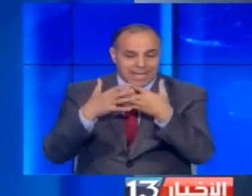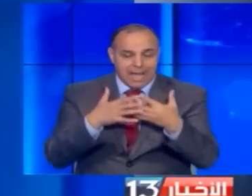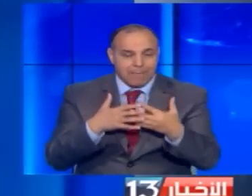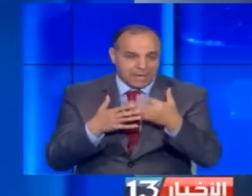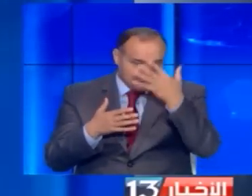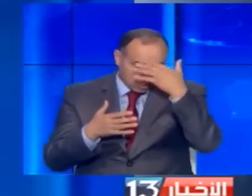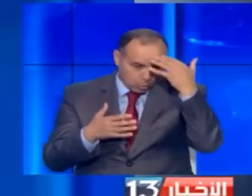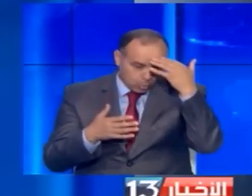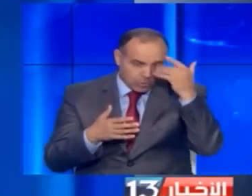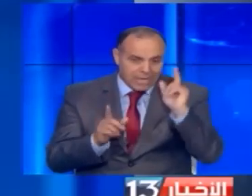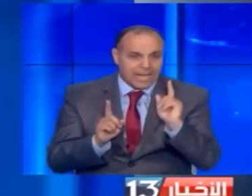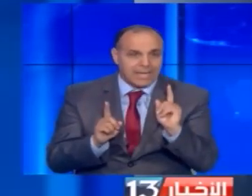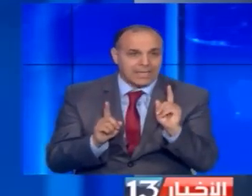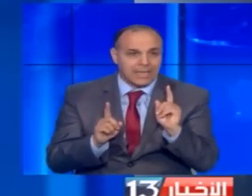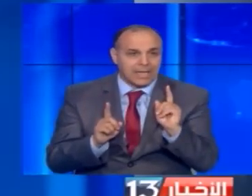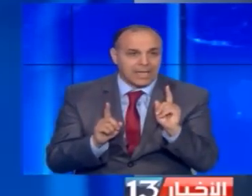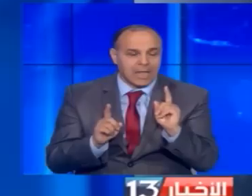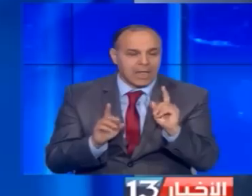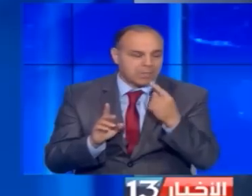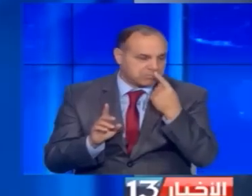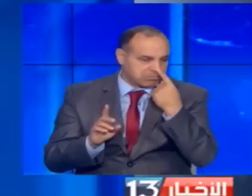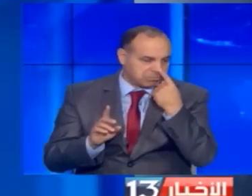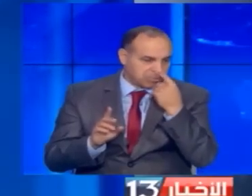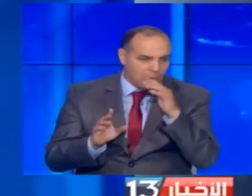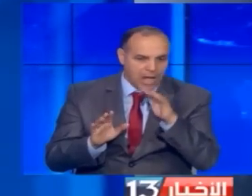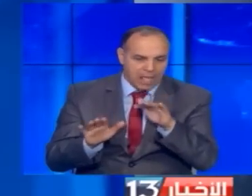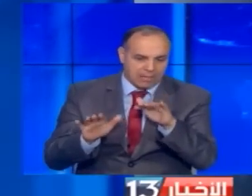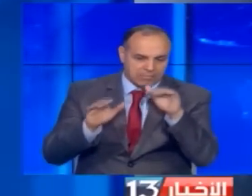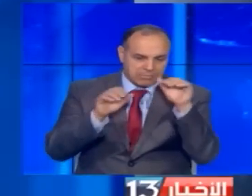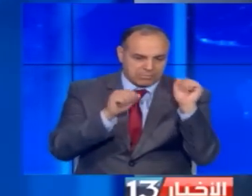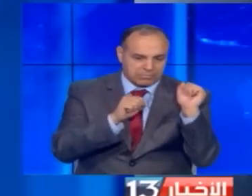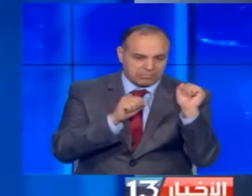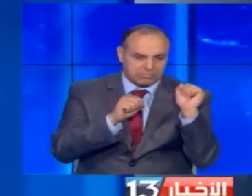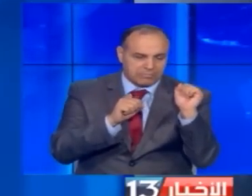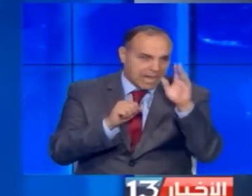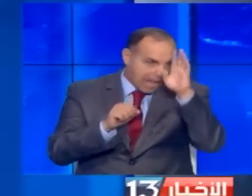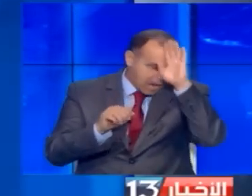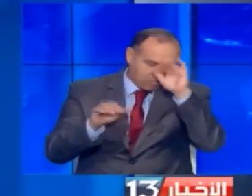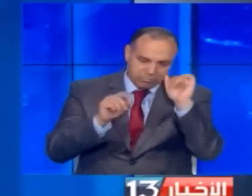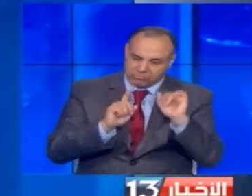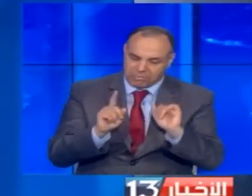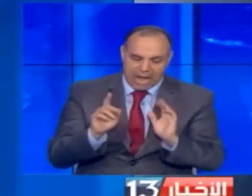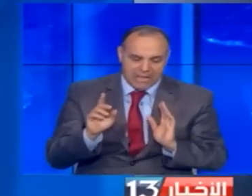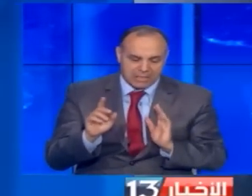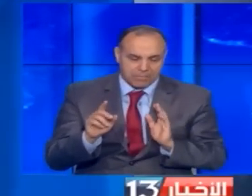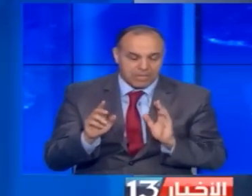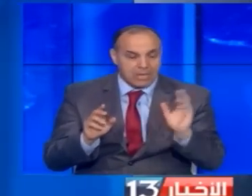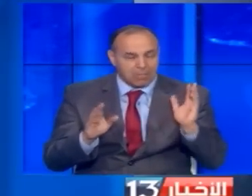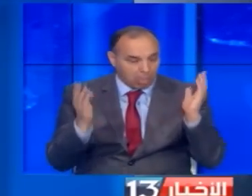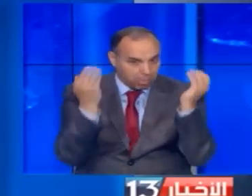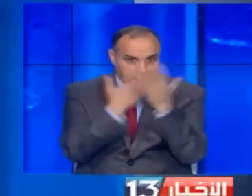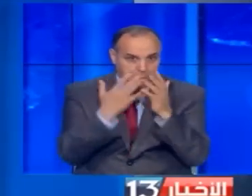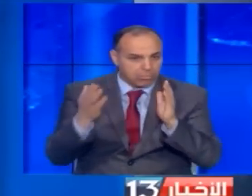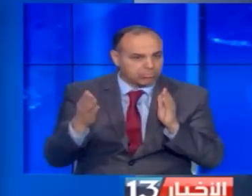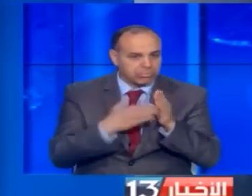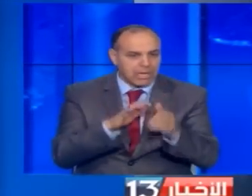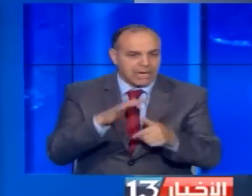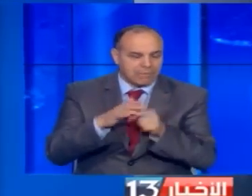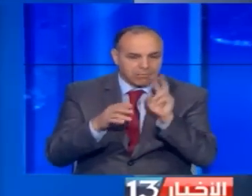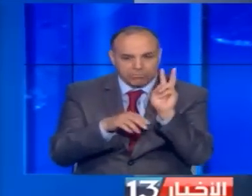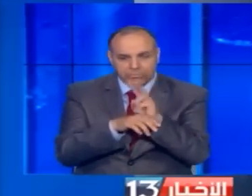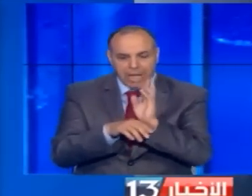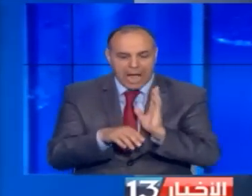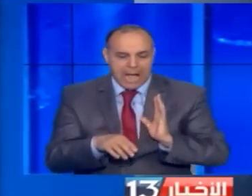ترامب اليوم بأن ليس لديه أي خطط للانسحاب من العراق، خلال زيارة مفاجئة أداها